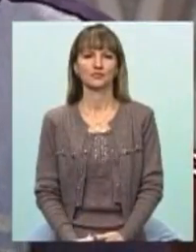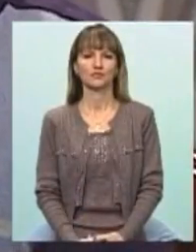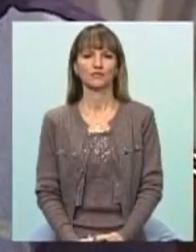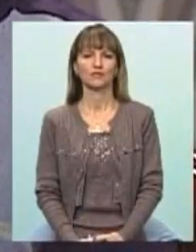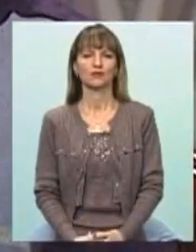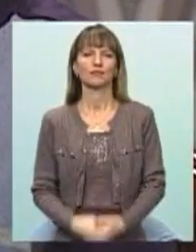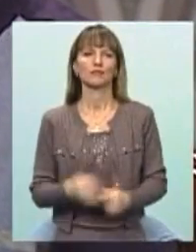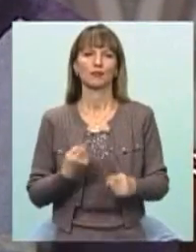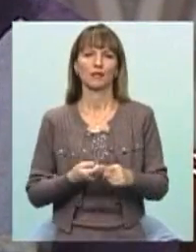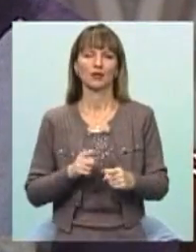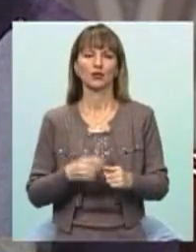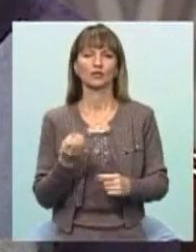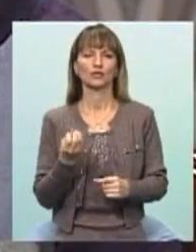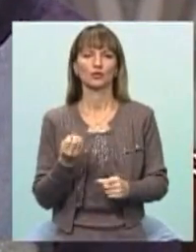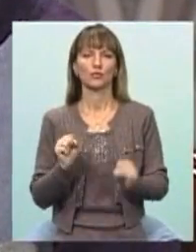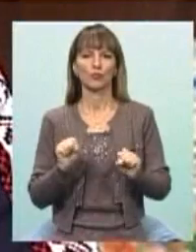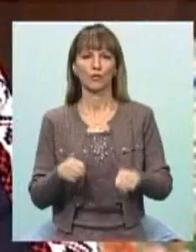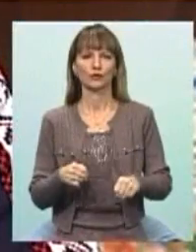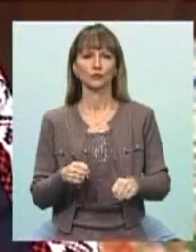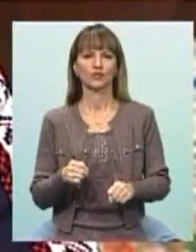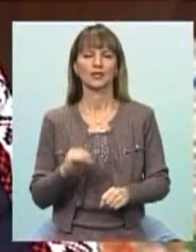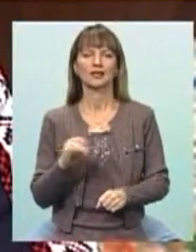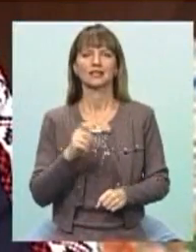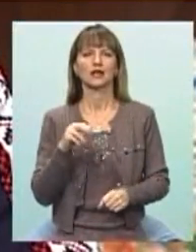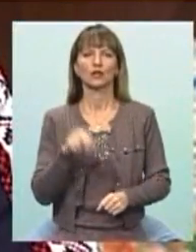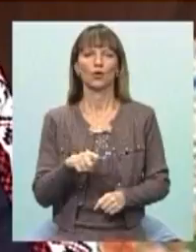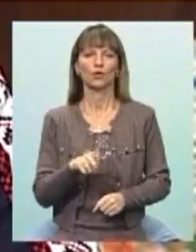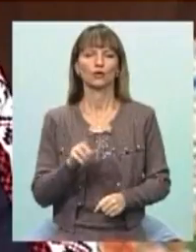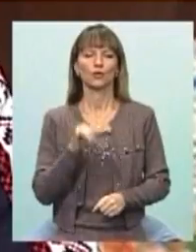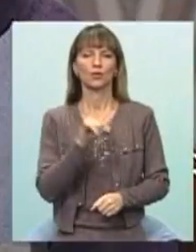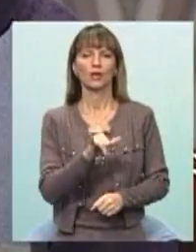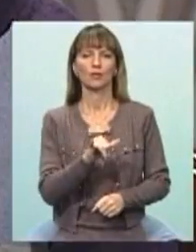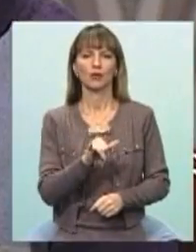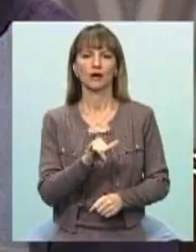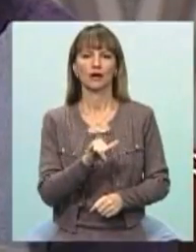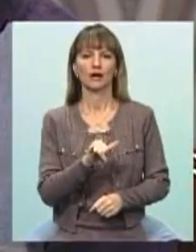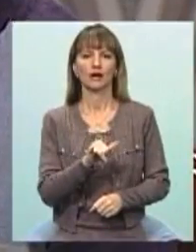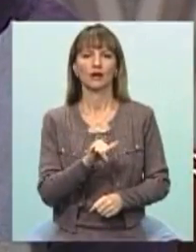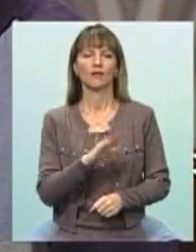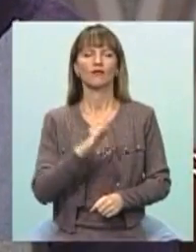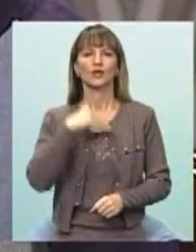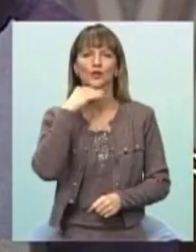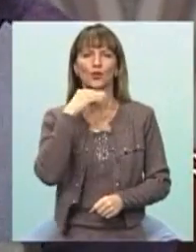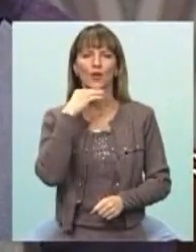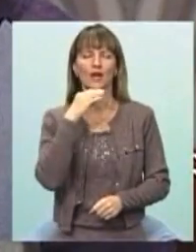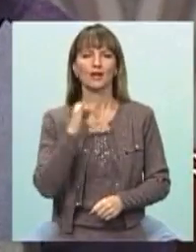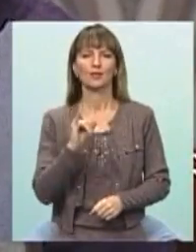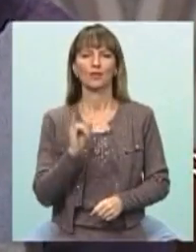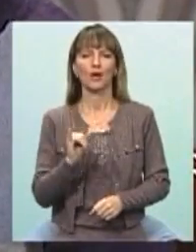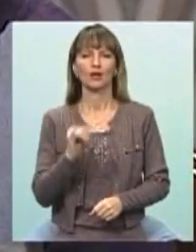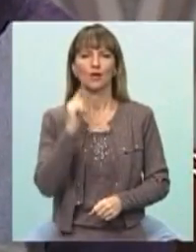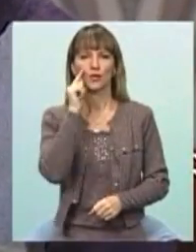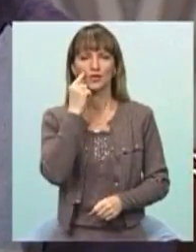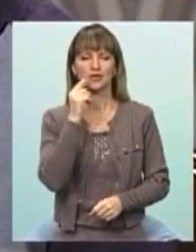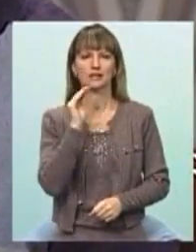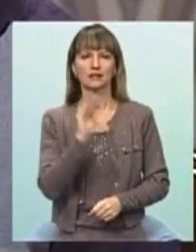Ось чому. А ще може із-за того, що в тебе в школі погана